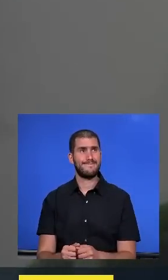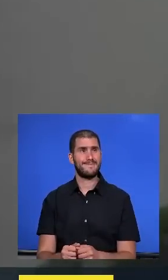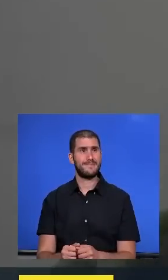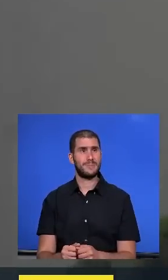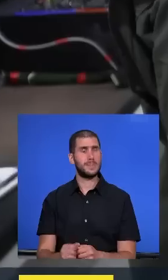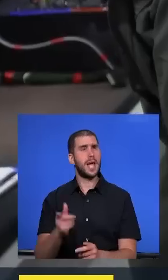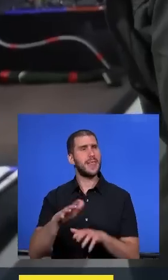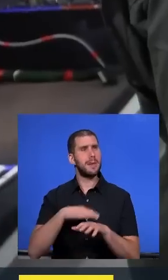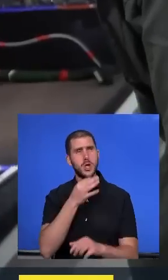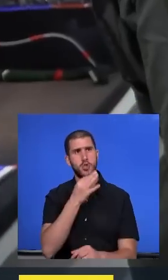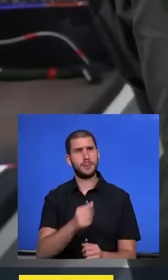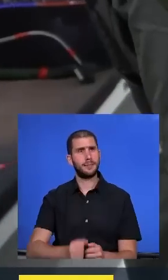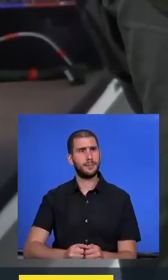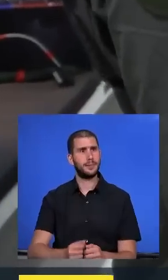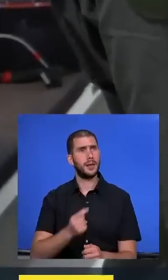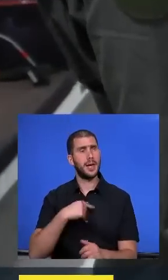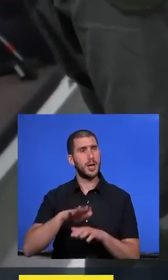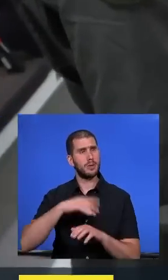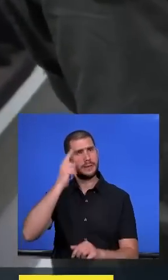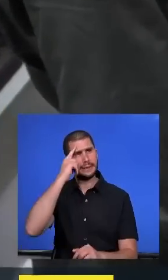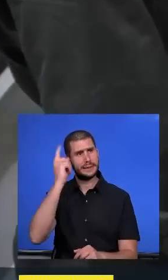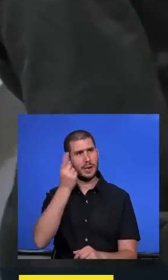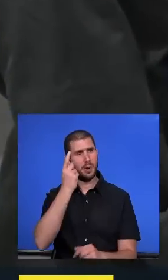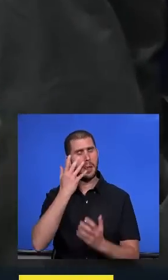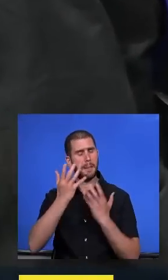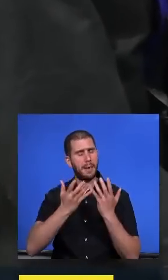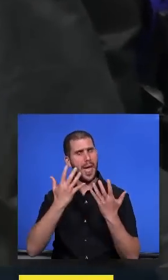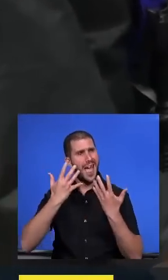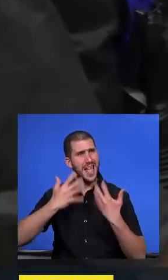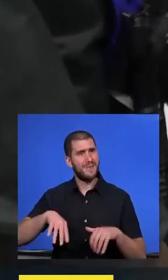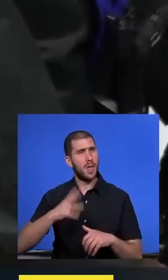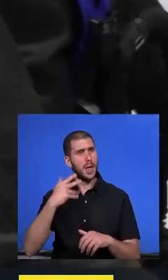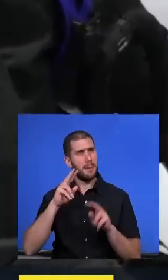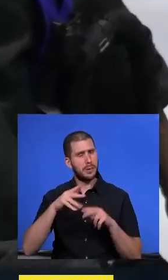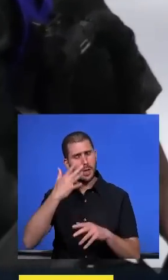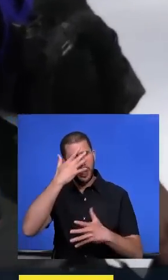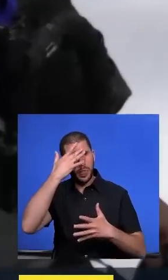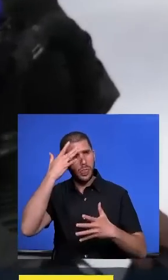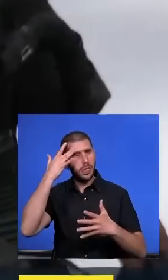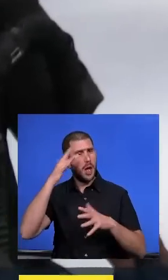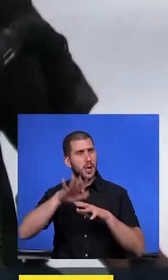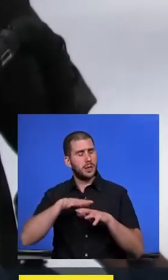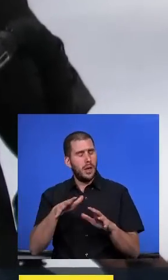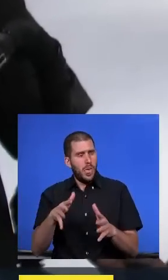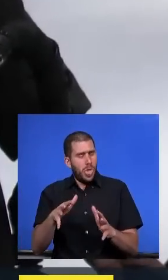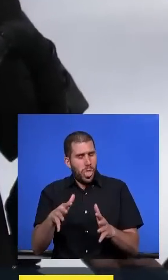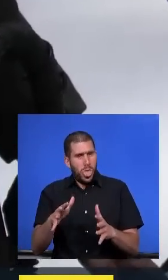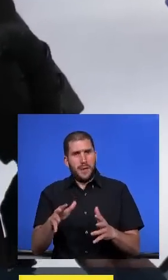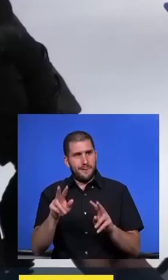איך אתה מרגיש? הרגשתי סחרחורות, תחילה, עייפות, היה לי ממש זהה, הרגשתי